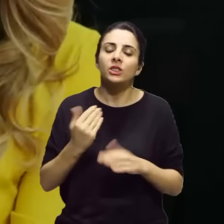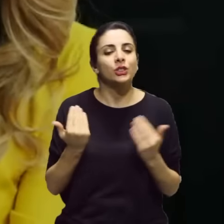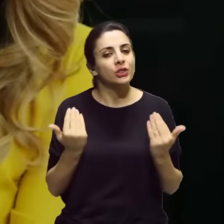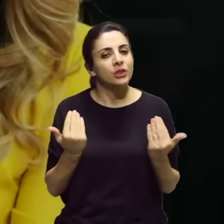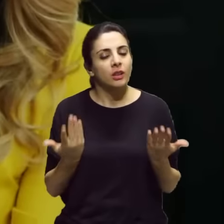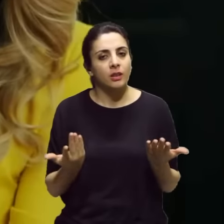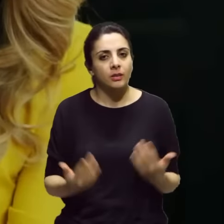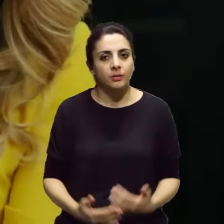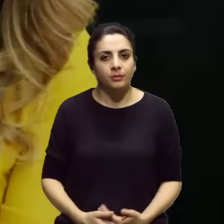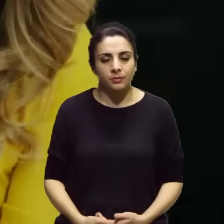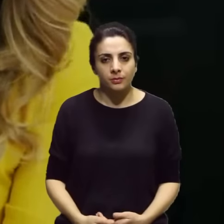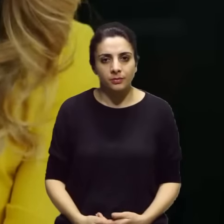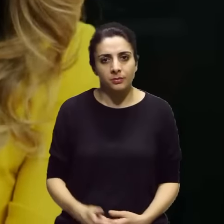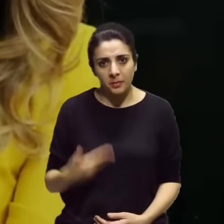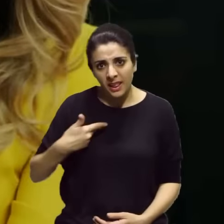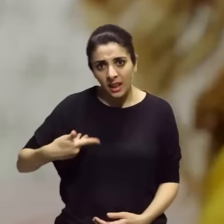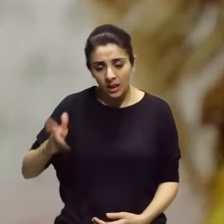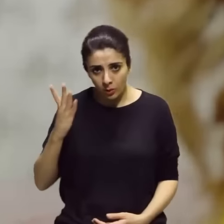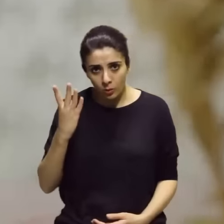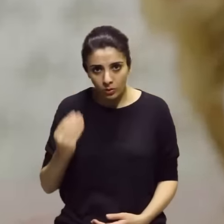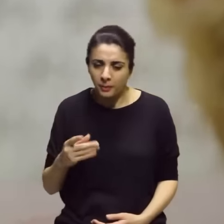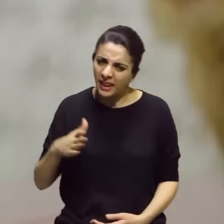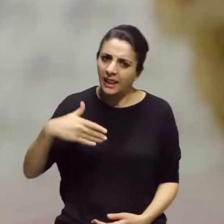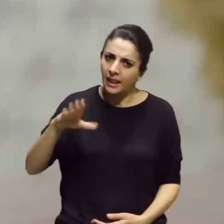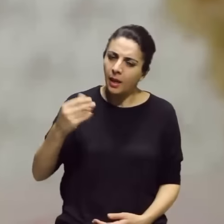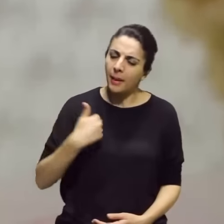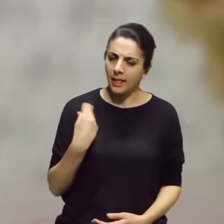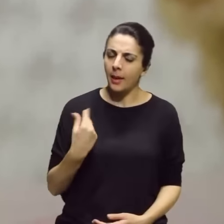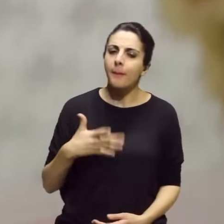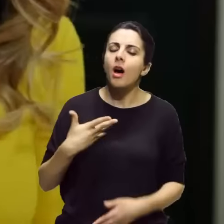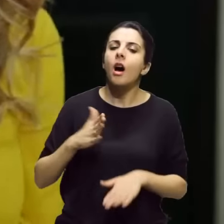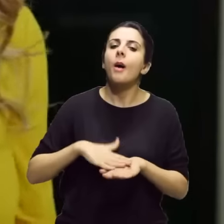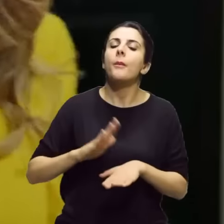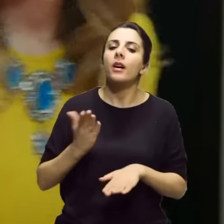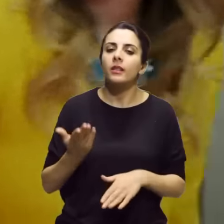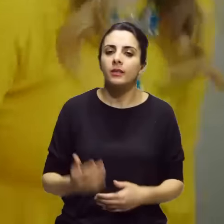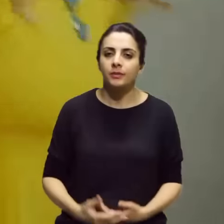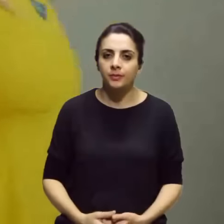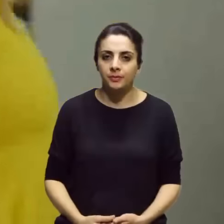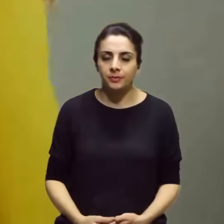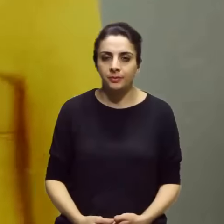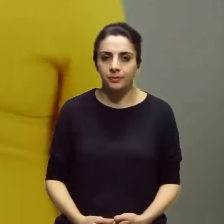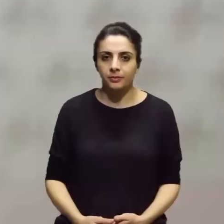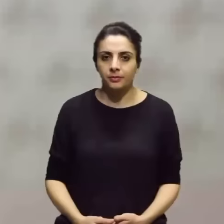İnşallah. Ben gideyim o zaman. Hadi git, ben iyiyim, merak etme.